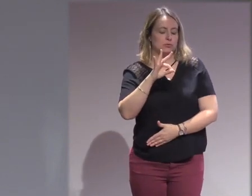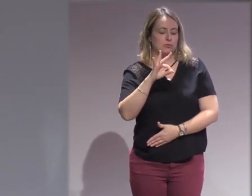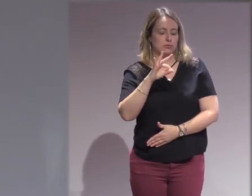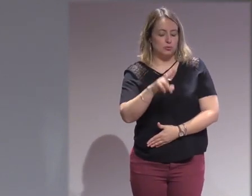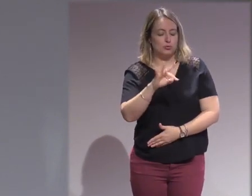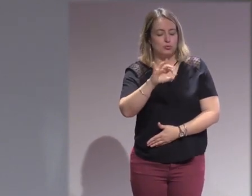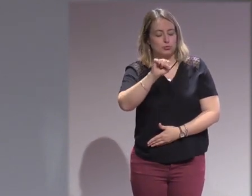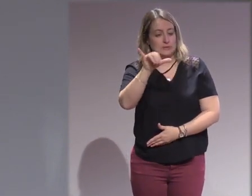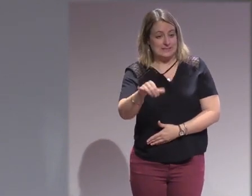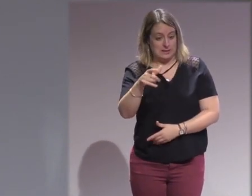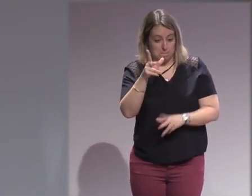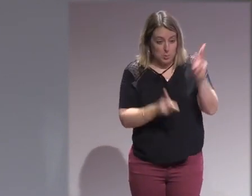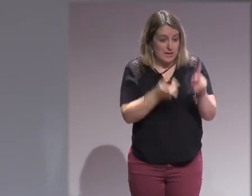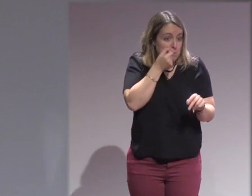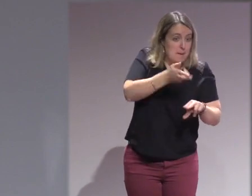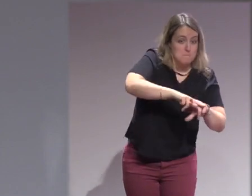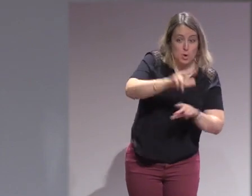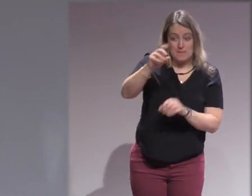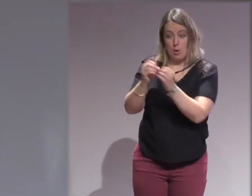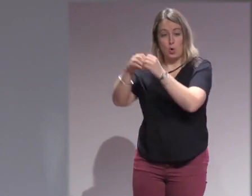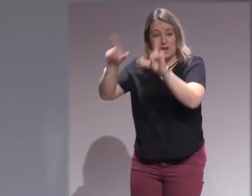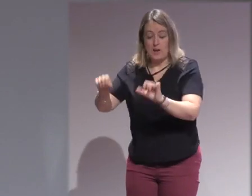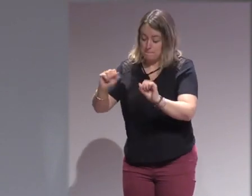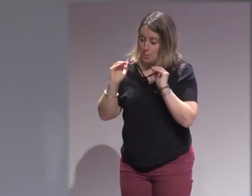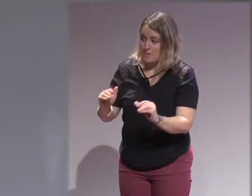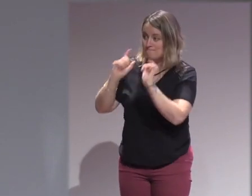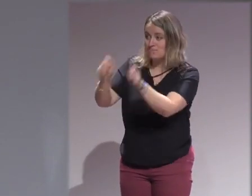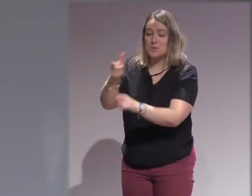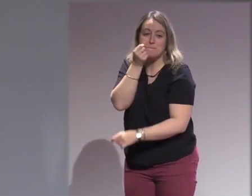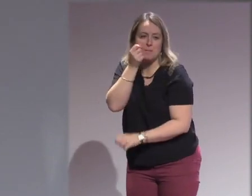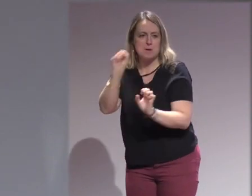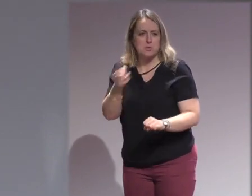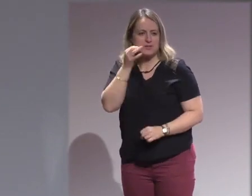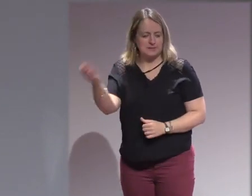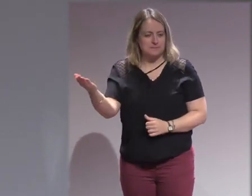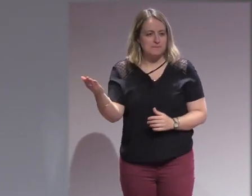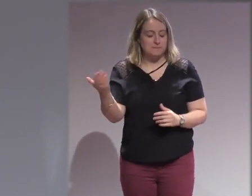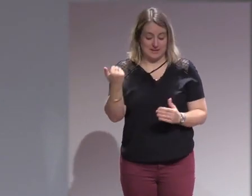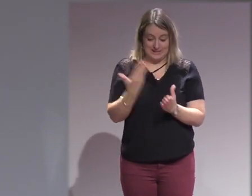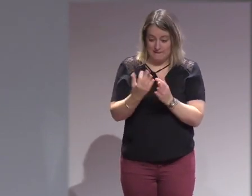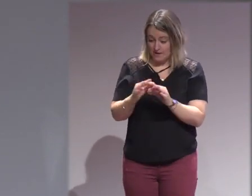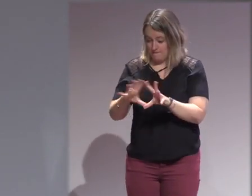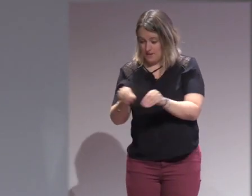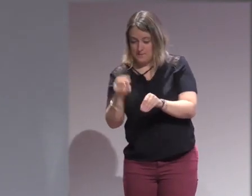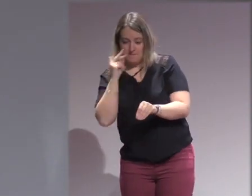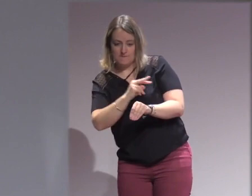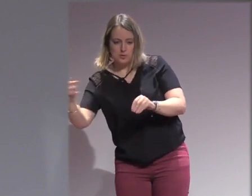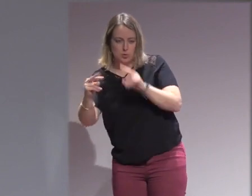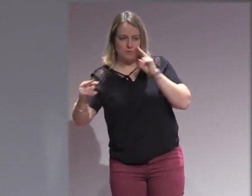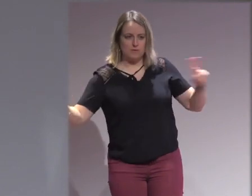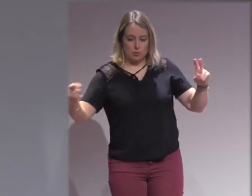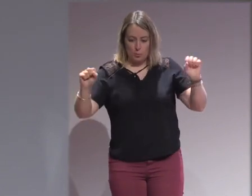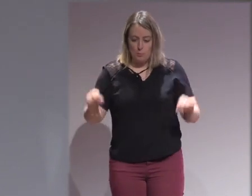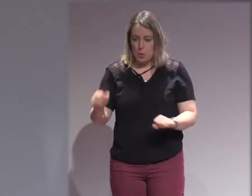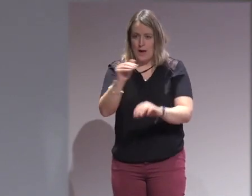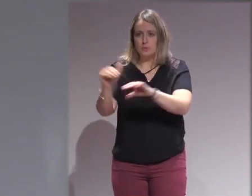père, mais qu'il vous reste encore votre oncle, et que vous pouvez l'appeler papa. Et donc, en fait, cette vision de ce qu'est la famille, que les enfants peuvent circuler entre